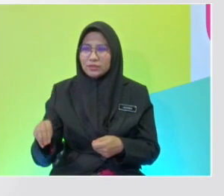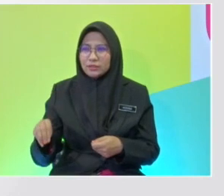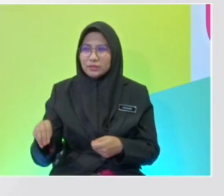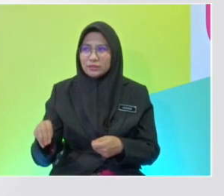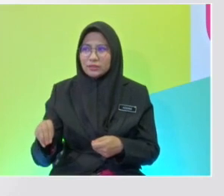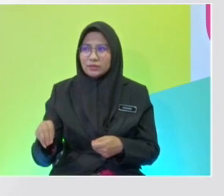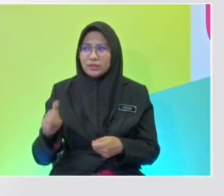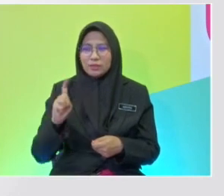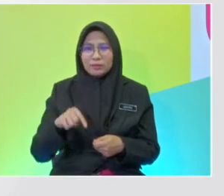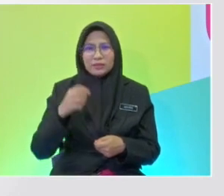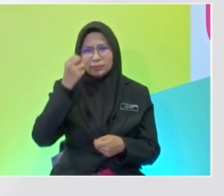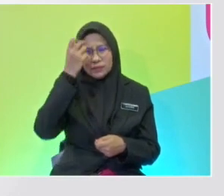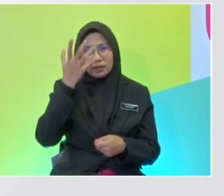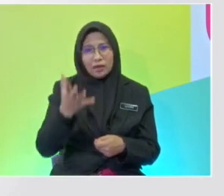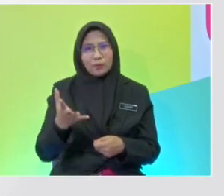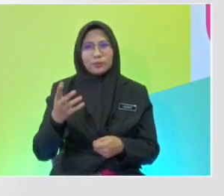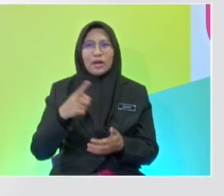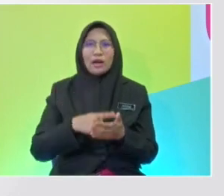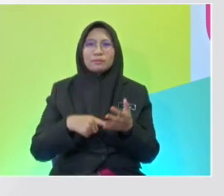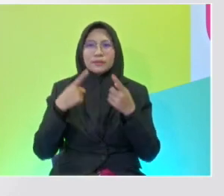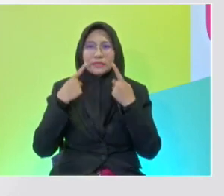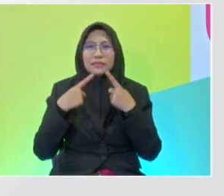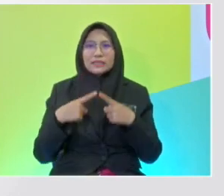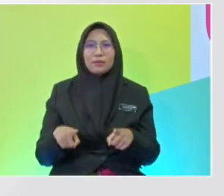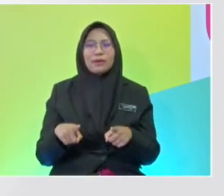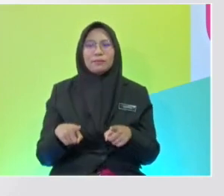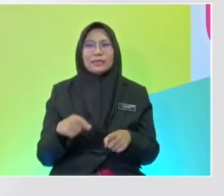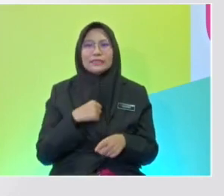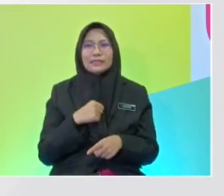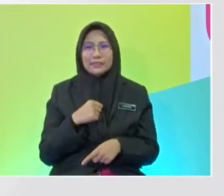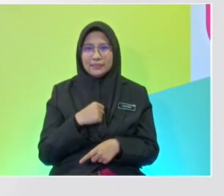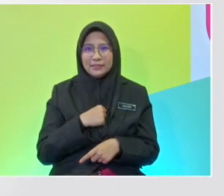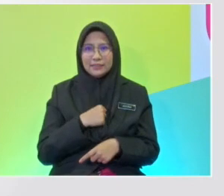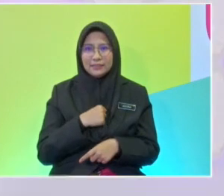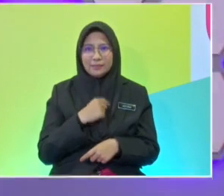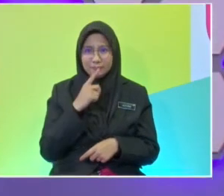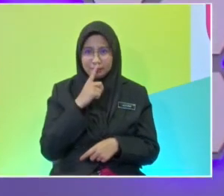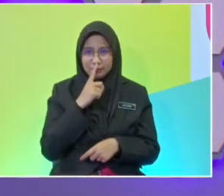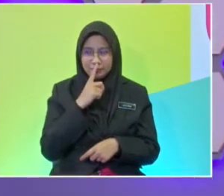mengemukakan respon ataupun maksudnya murid-murid jawaban sendiri oke